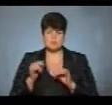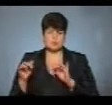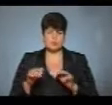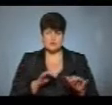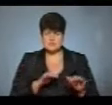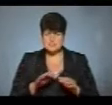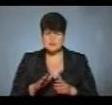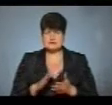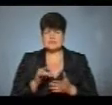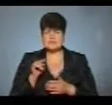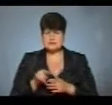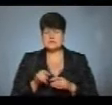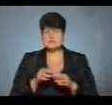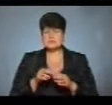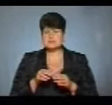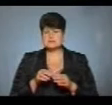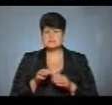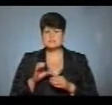що ті способи, які